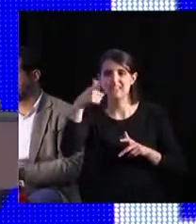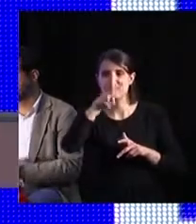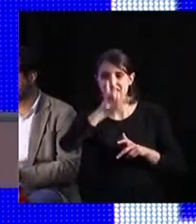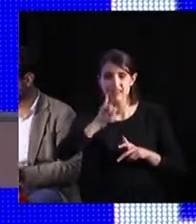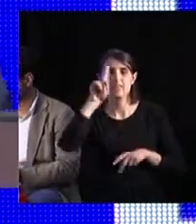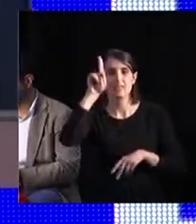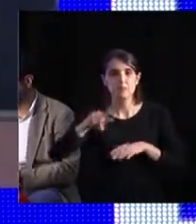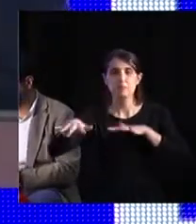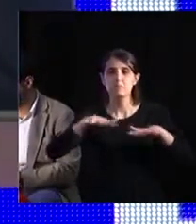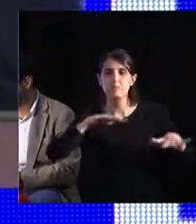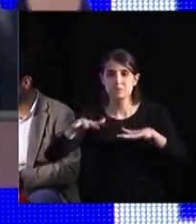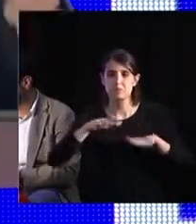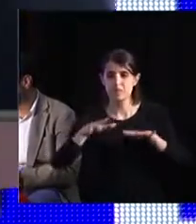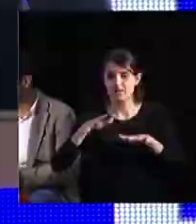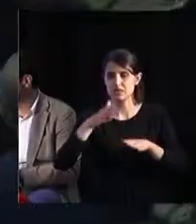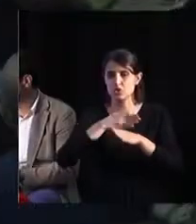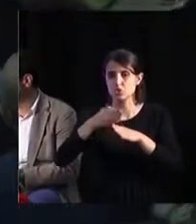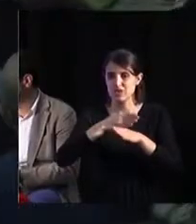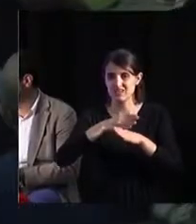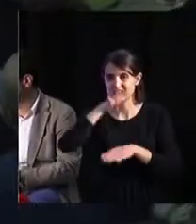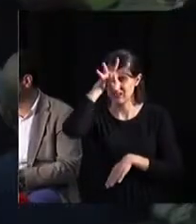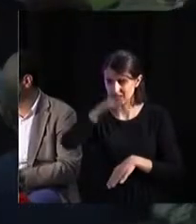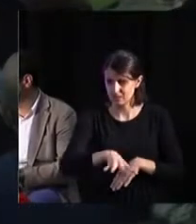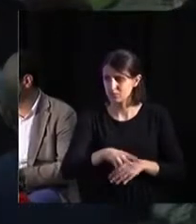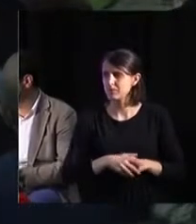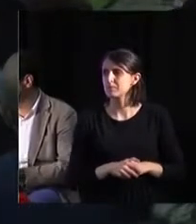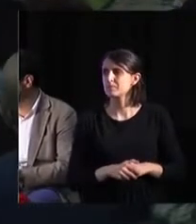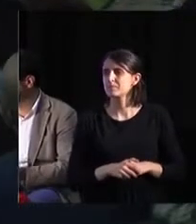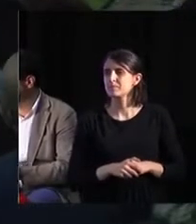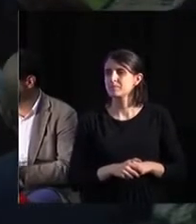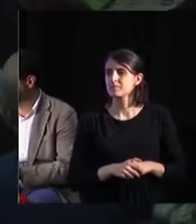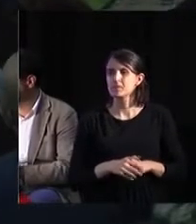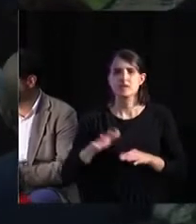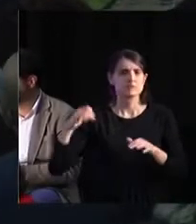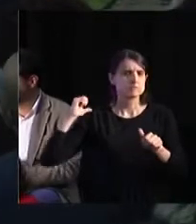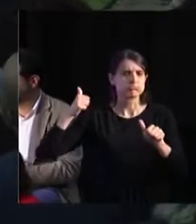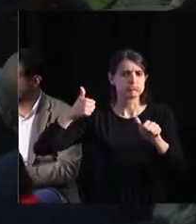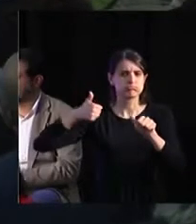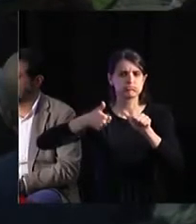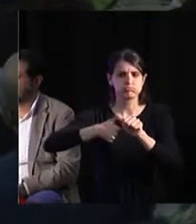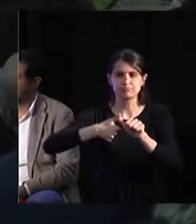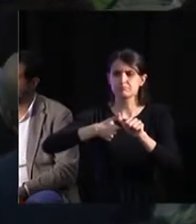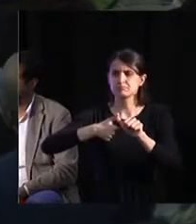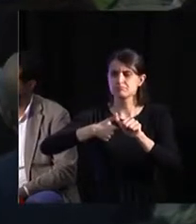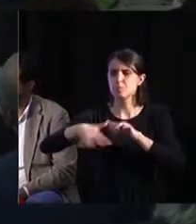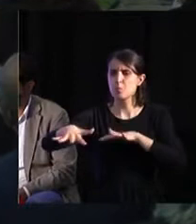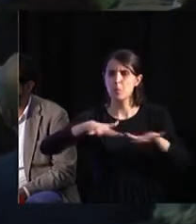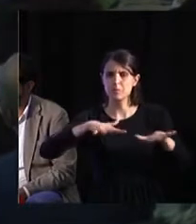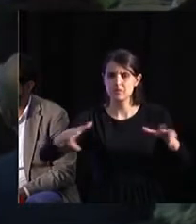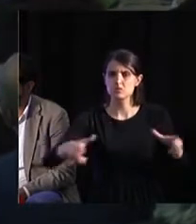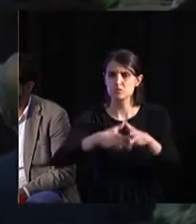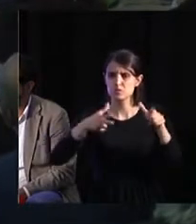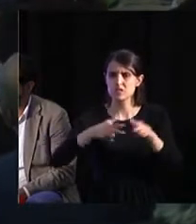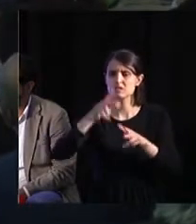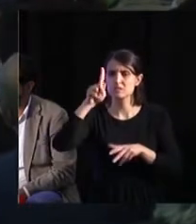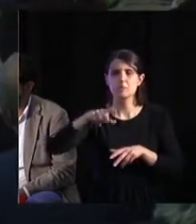Catalunya, amb els socialistes de les Universitats de Catalunya, amb totes aquelles tradicions que recordava el president